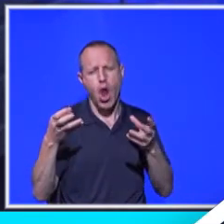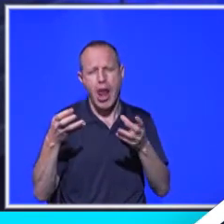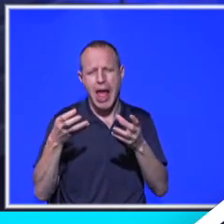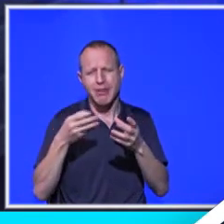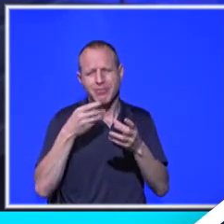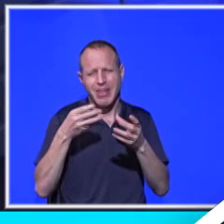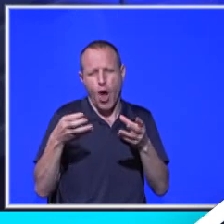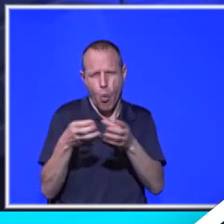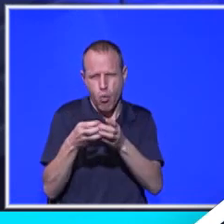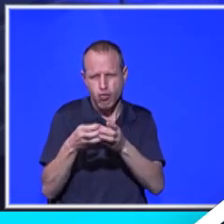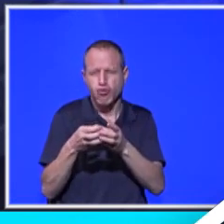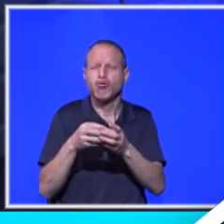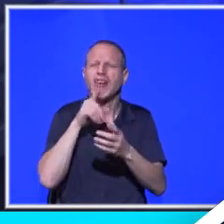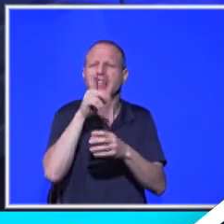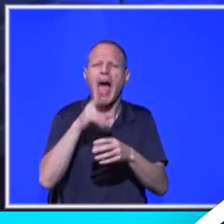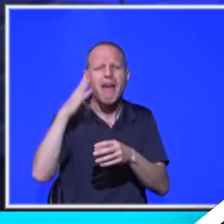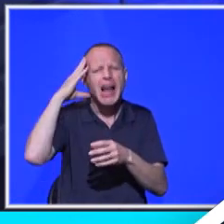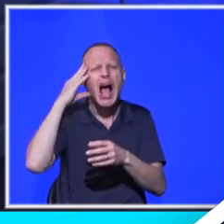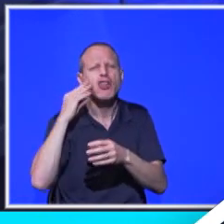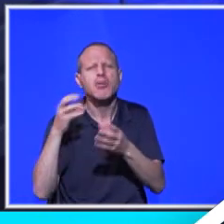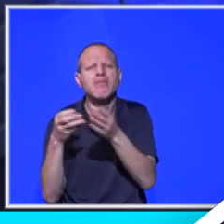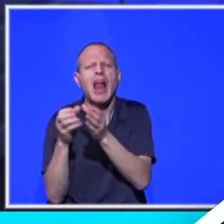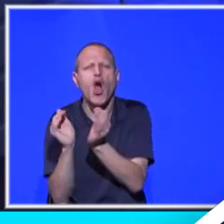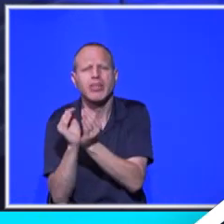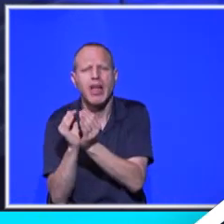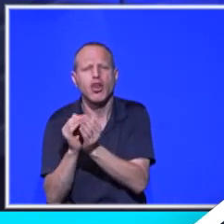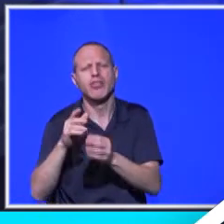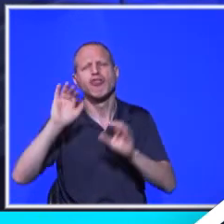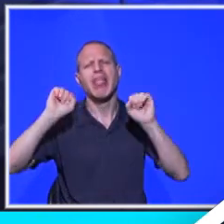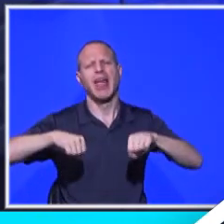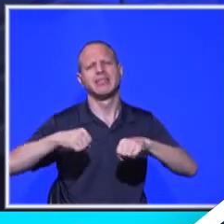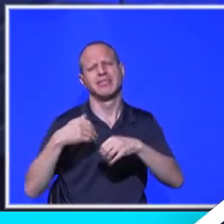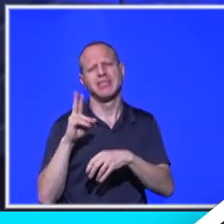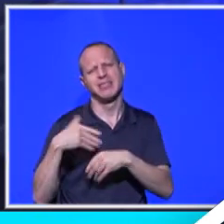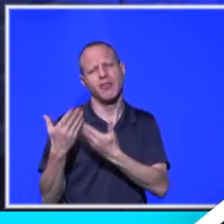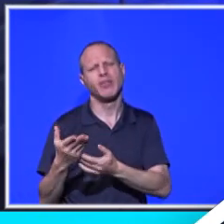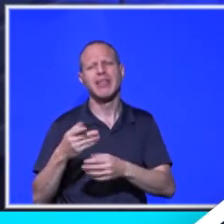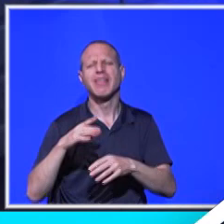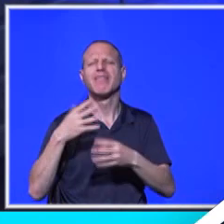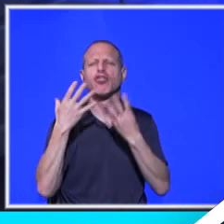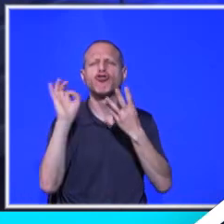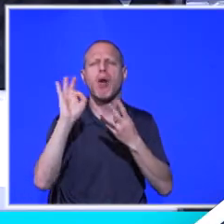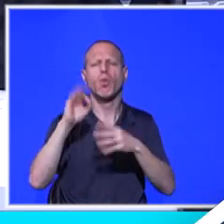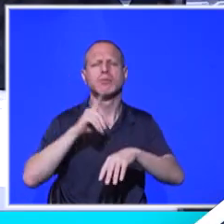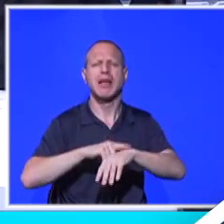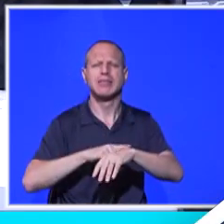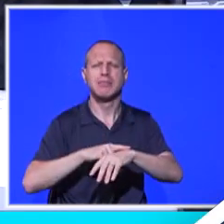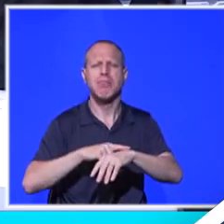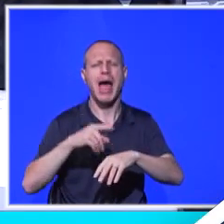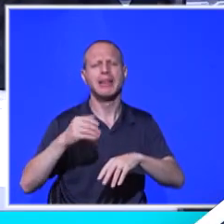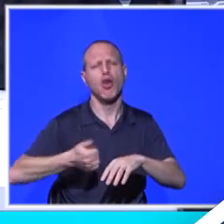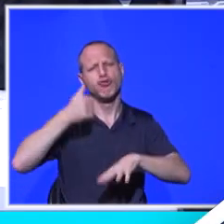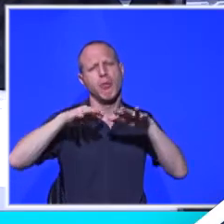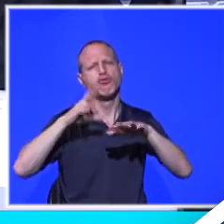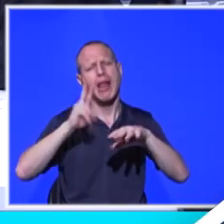מפלגה קטנה כדי שהנשיא יטיל עליך, ואז 80-90% מזמן ראש הממשלה הוא עוסק בכלל בשרידות פוליטית. אני רוצה לנקות את הדבר הזה, אני רוצה